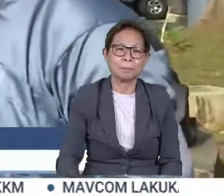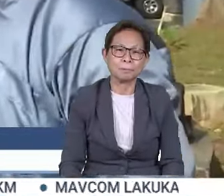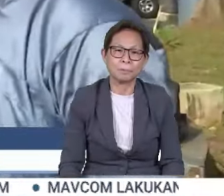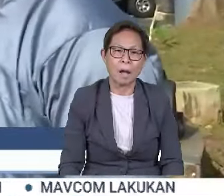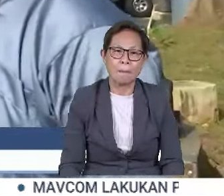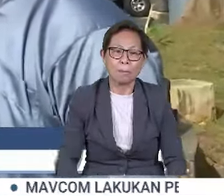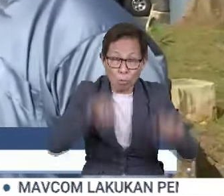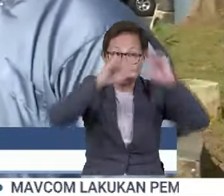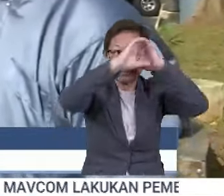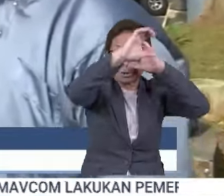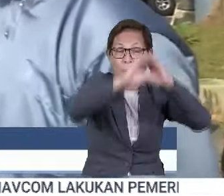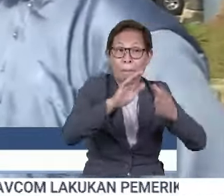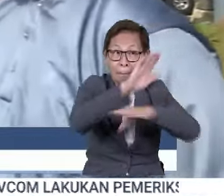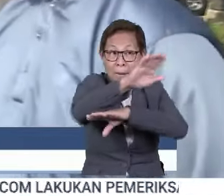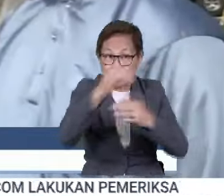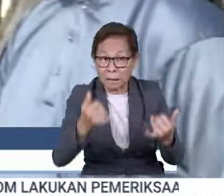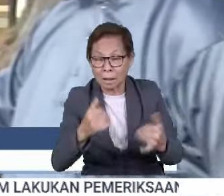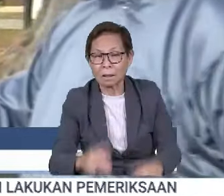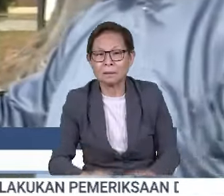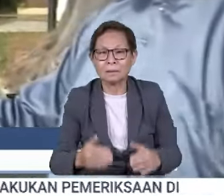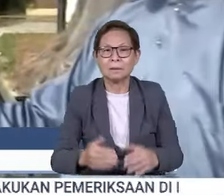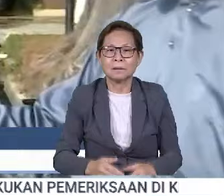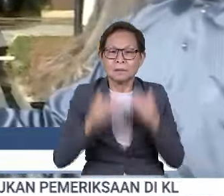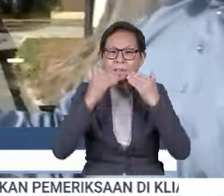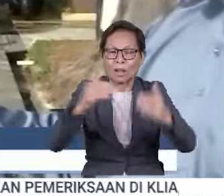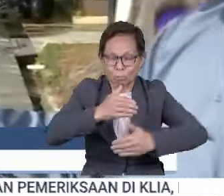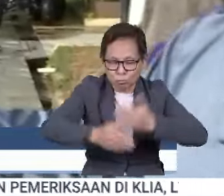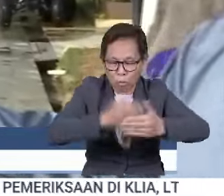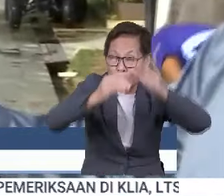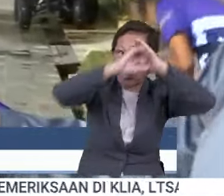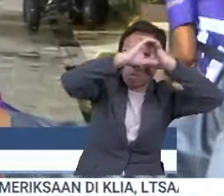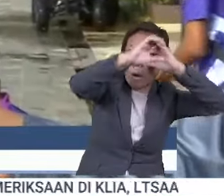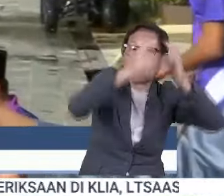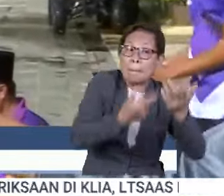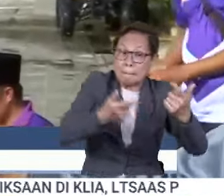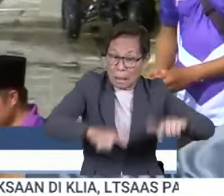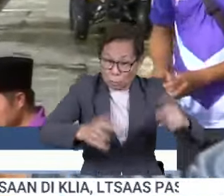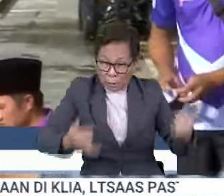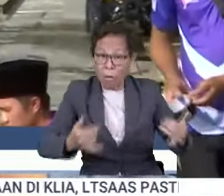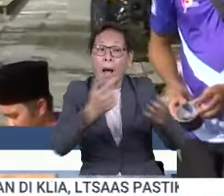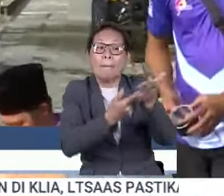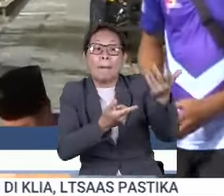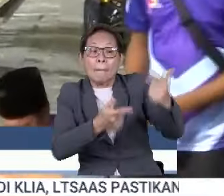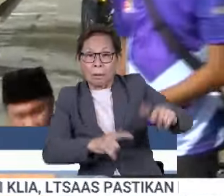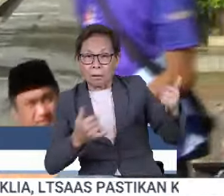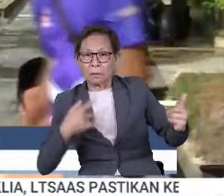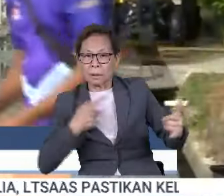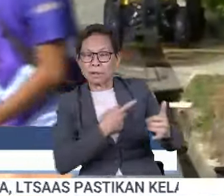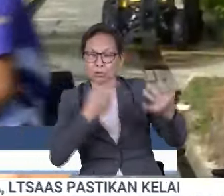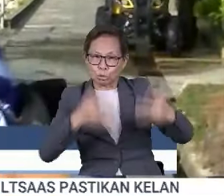Okay, Bismillahirrahmanirrahim. Terima kasih. Untuk proses petang ini, apa yang berlaku sekarang, kita telah